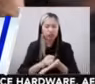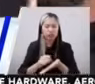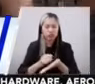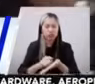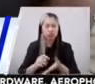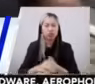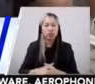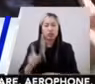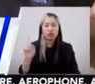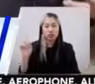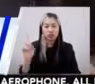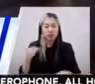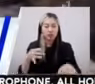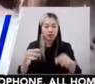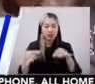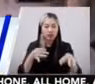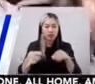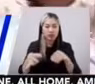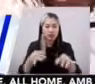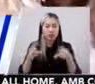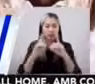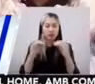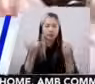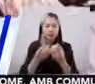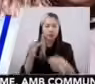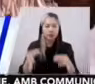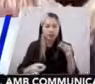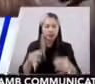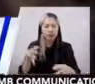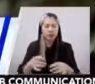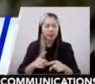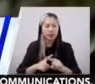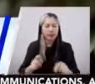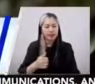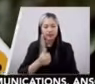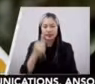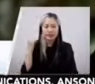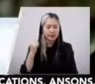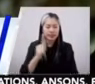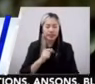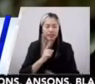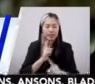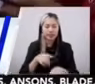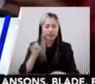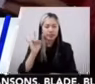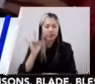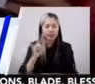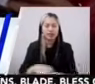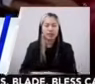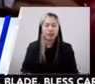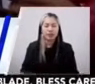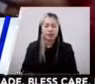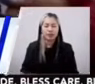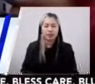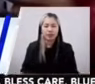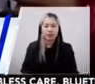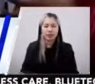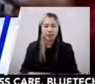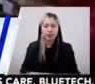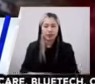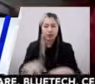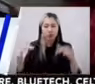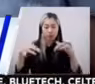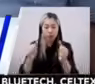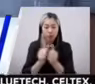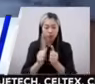nagpaliwanag sa Department of Justice pero tumangging magbigay ng payag sa media. Sabi ng mga nakapulong niyang prosecutor, pinanindigan